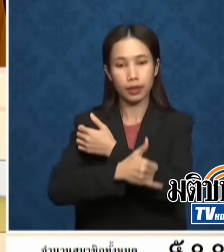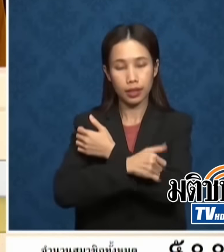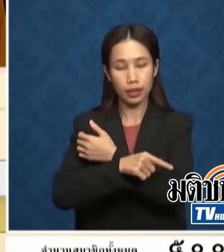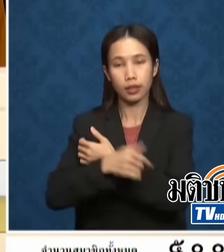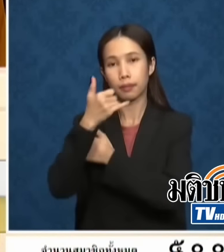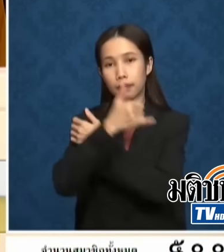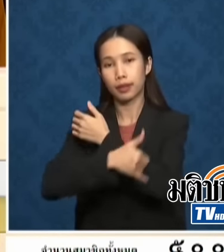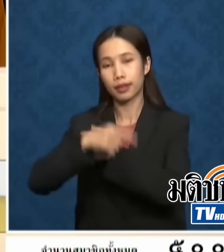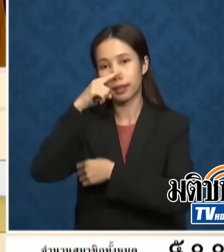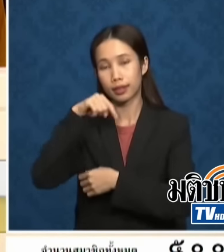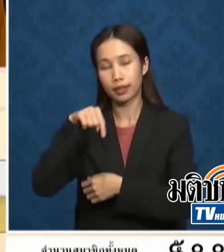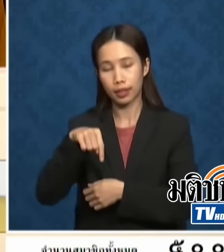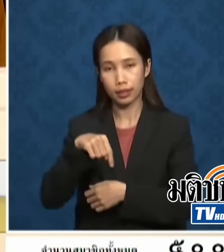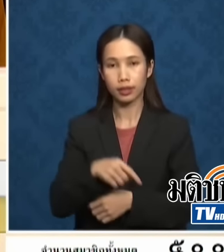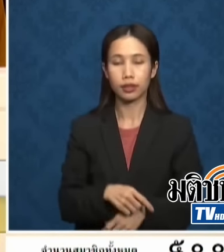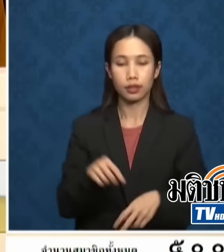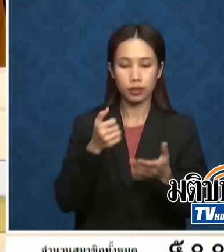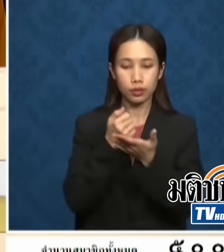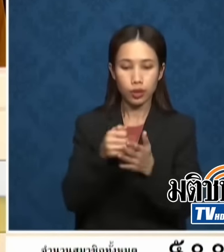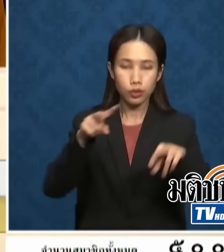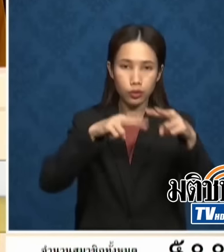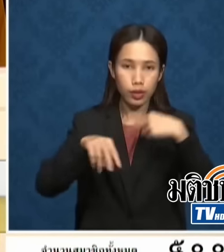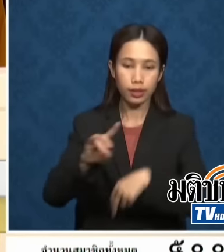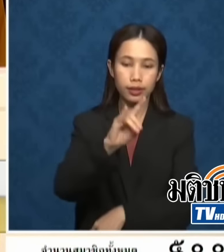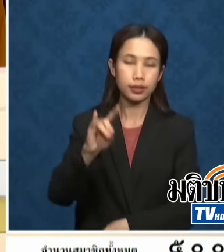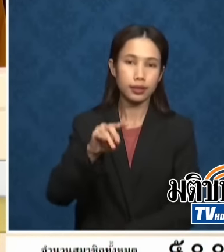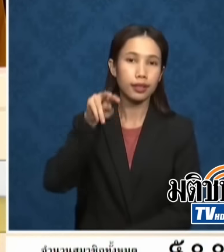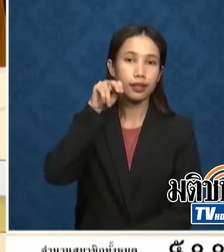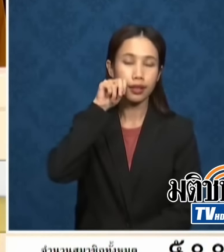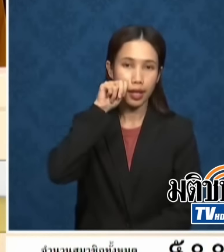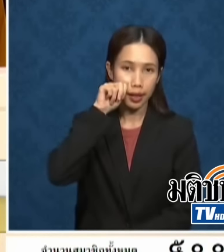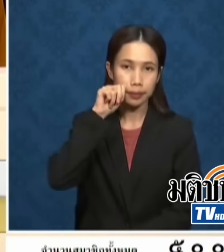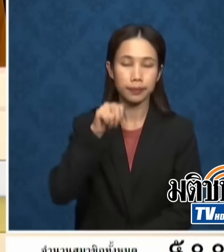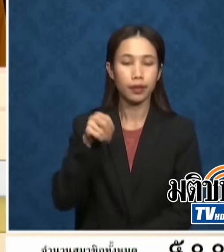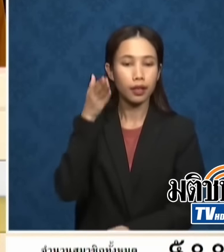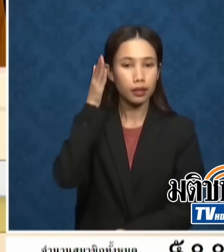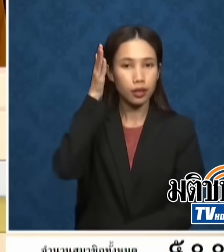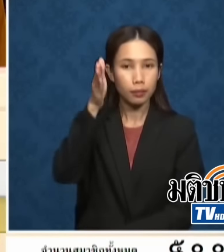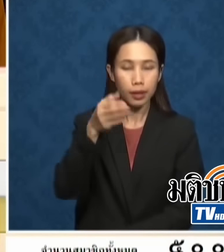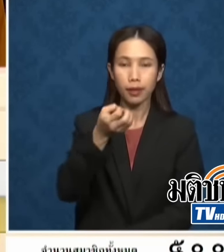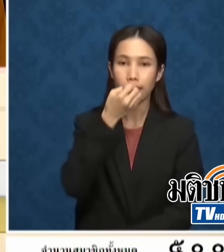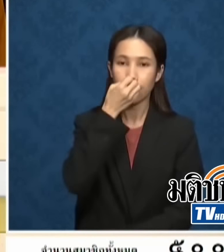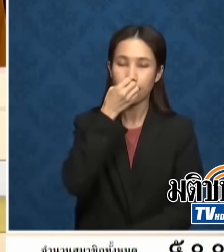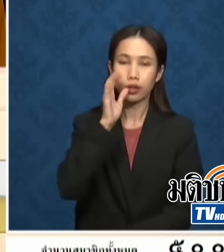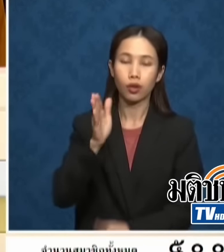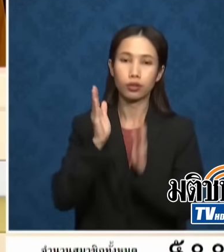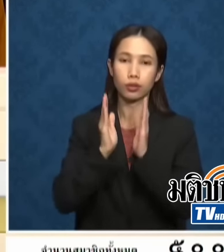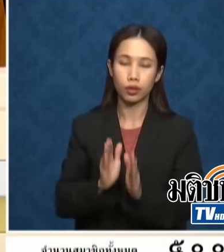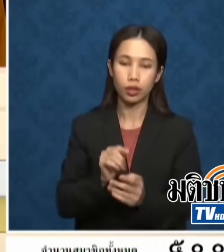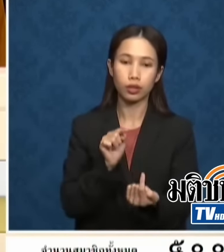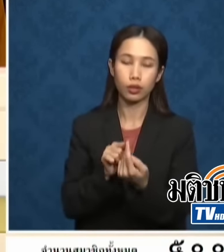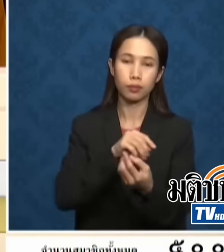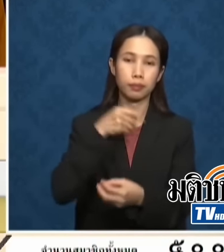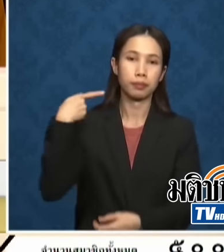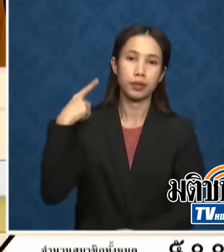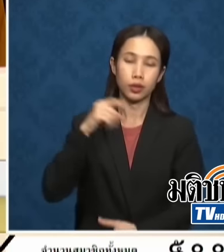บคู่ไปกับการรักษาทรัพยากรสัตว์น้ำเพื่อเป็นแหล่งอาหารของมนุษยชาติและการใช้ประโยชน์ทางเศรษฐกิจอย่าง